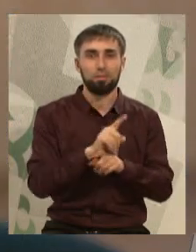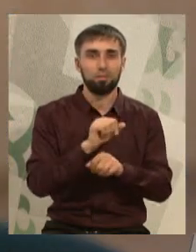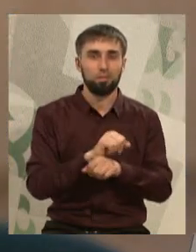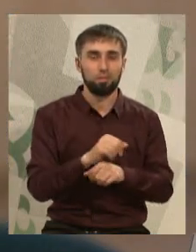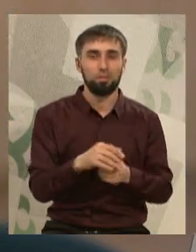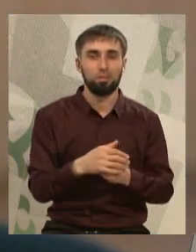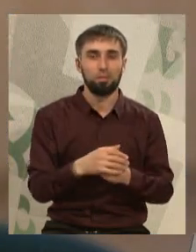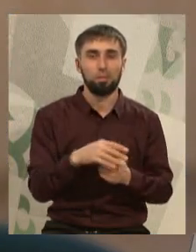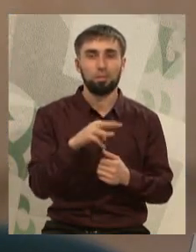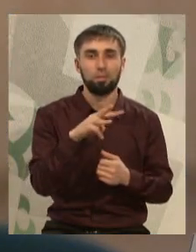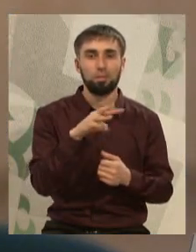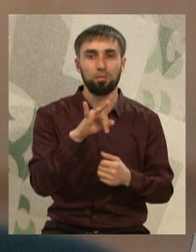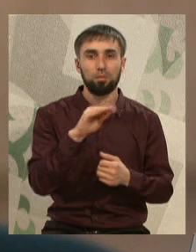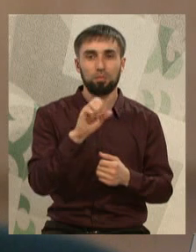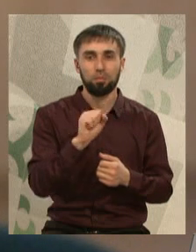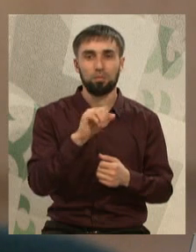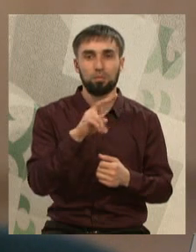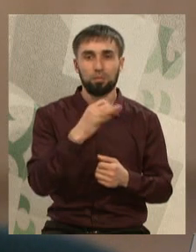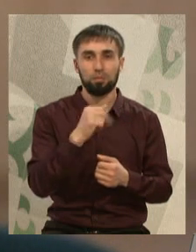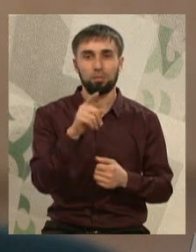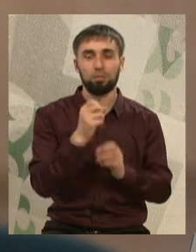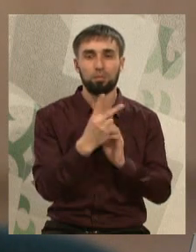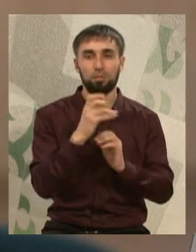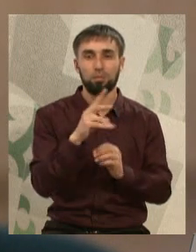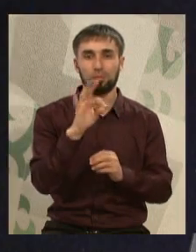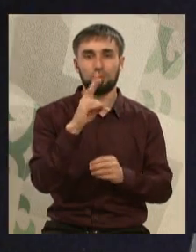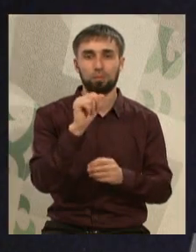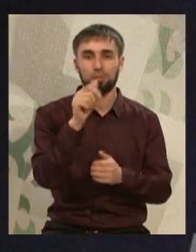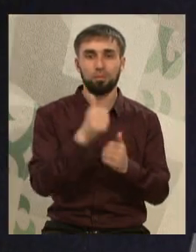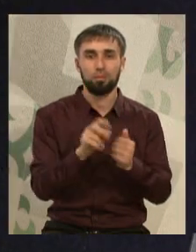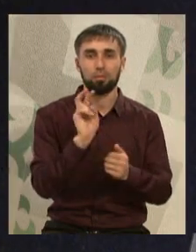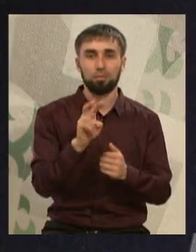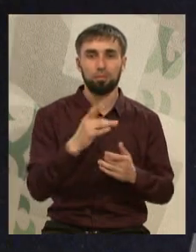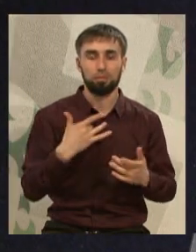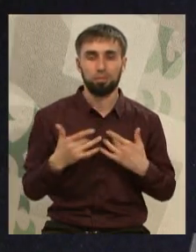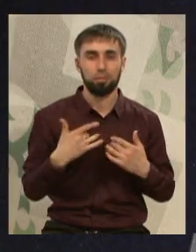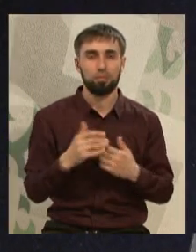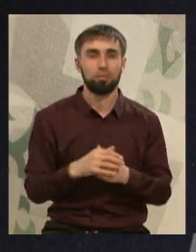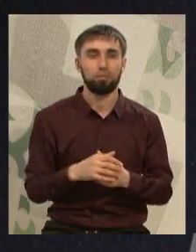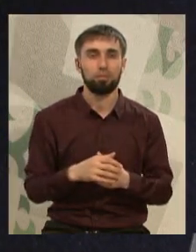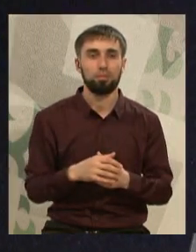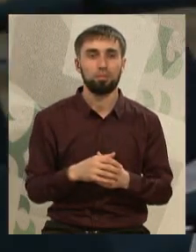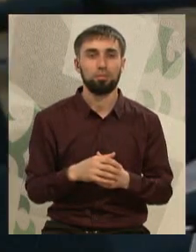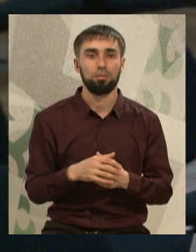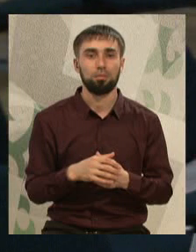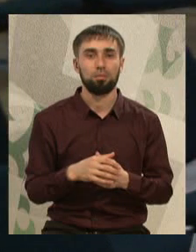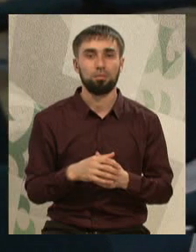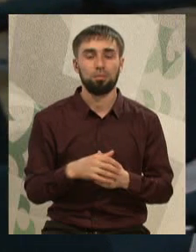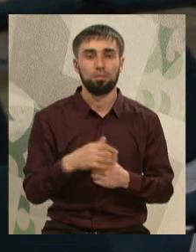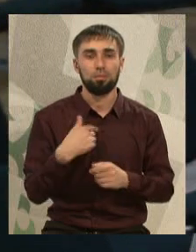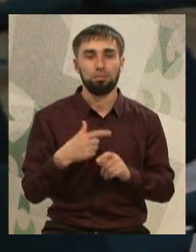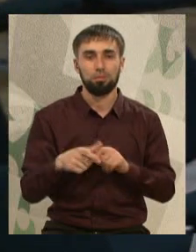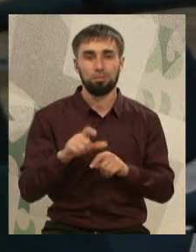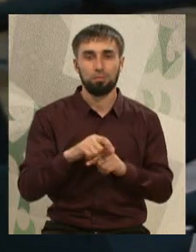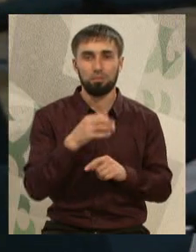только 12, но она часто зритель на театральных постановках. Вот и мимо спектакля «Дей Адатыш» пройти не смогла. Мне очень